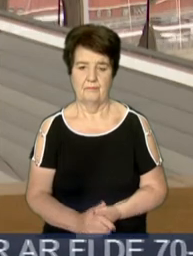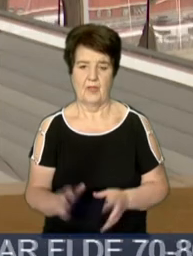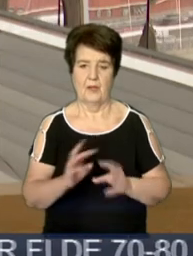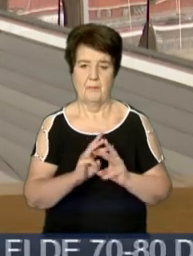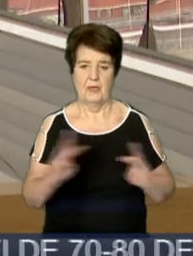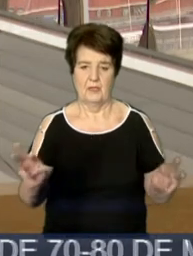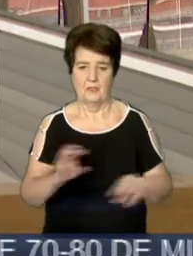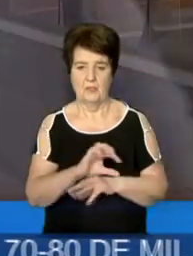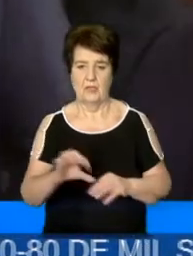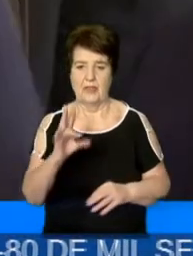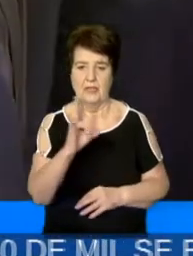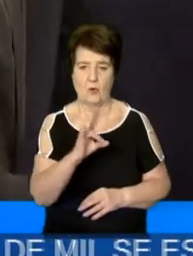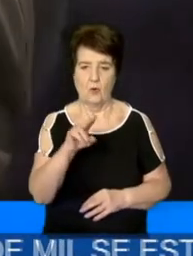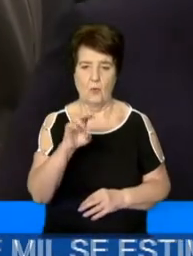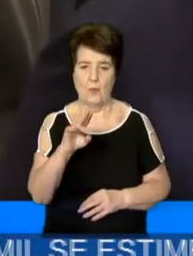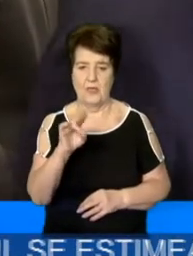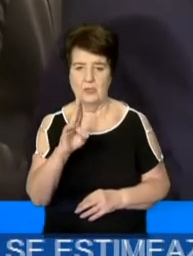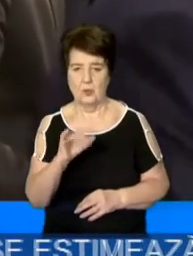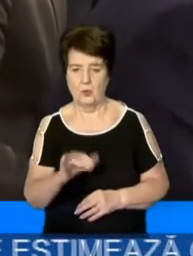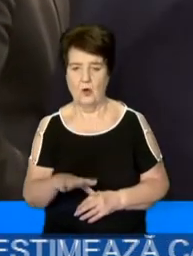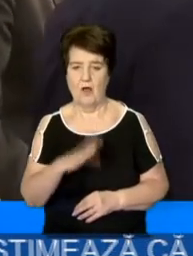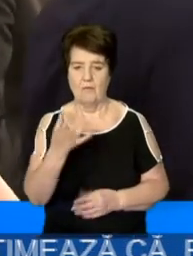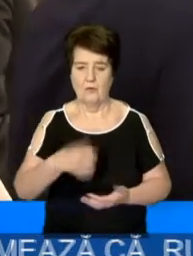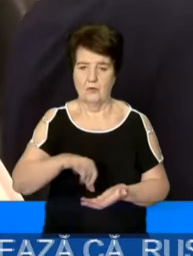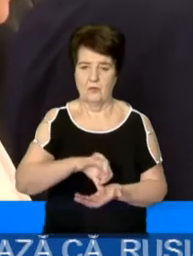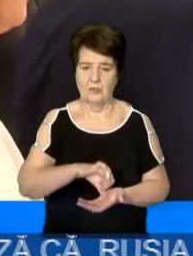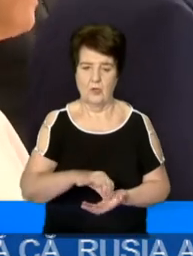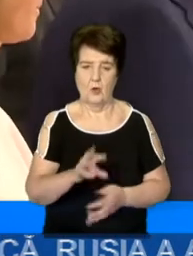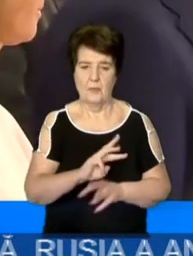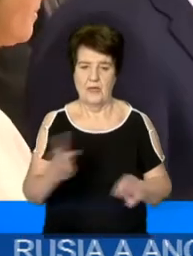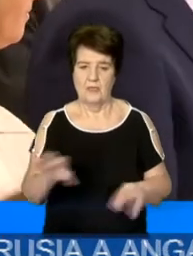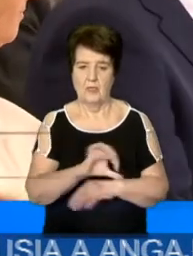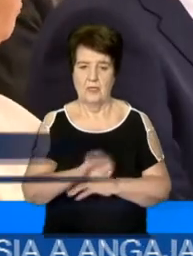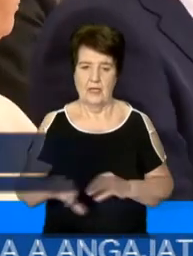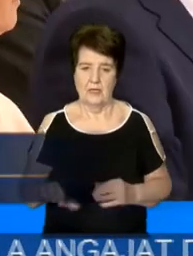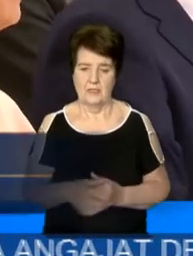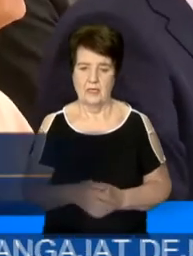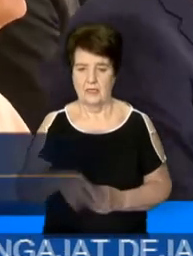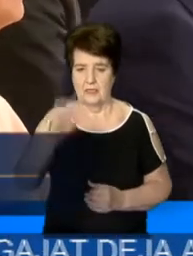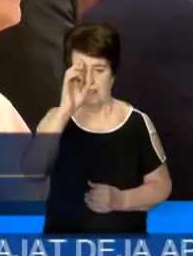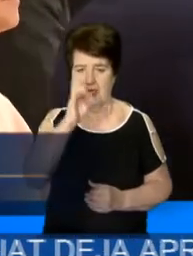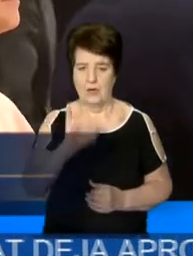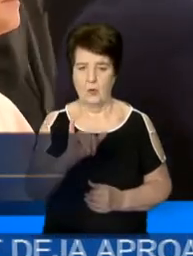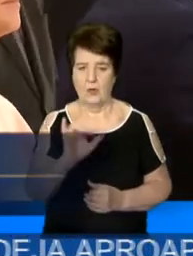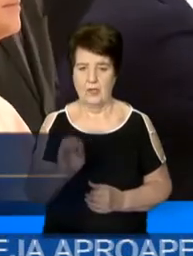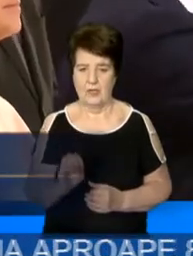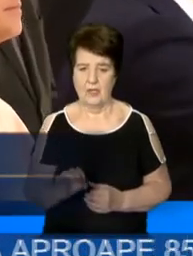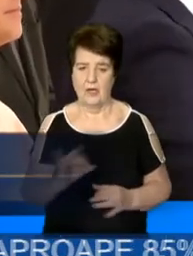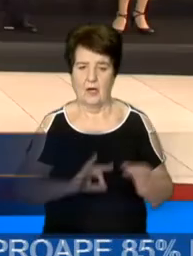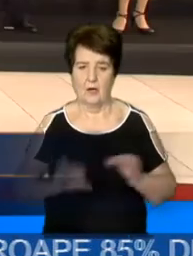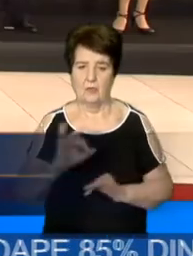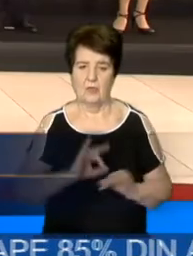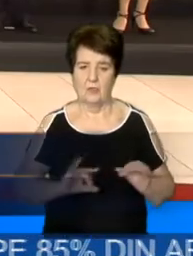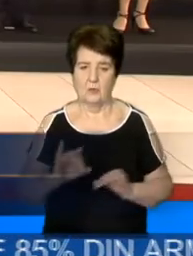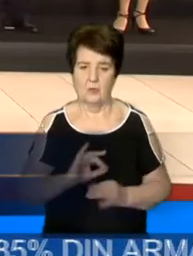Ministrul de externe Nicu Popescu a luat parte la prânzul oficial cu ministrii de externe ai țărilor Uniunii Europene. Au discutat